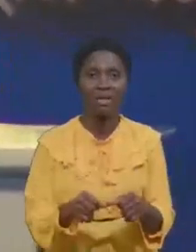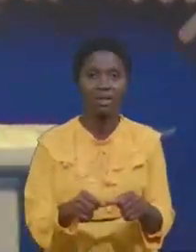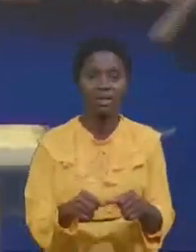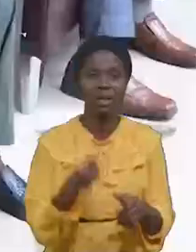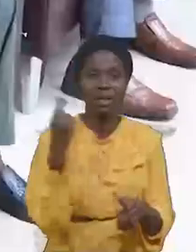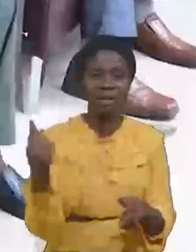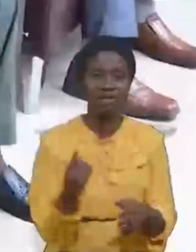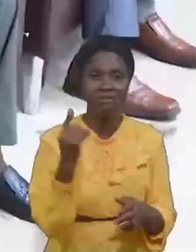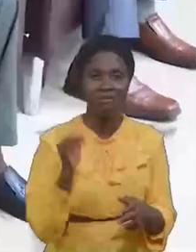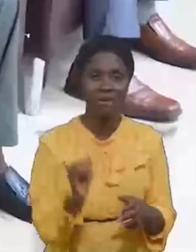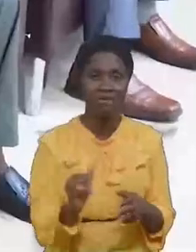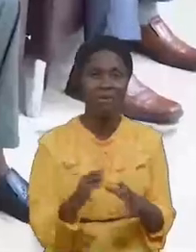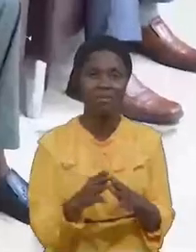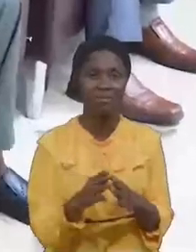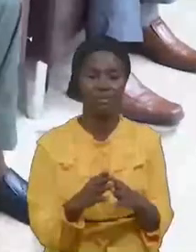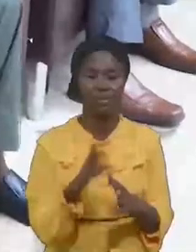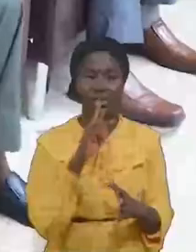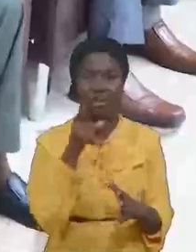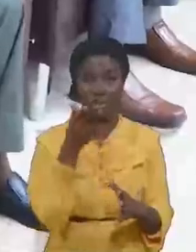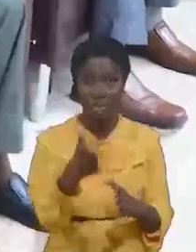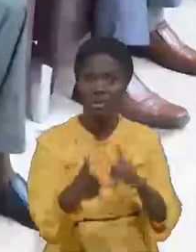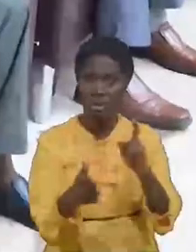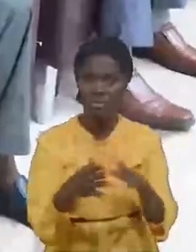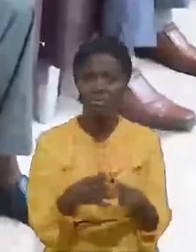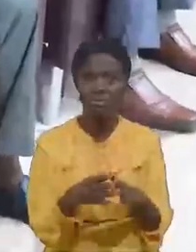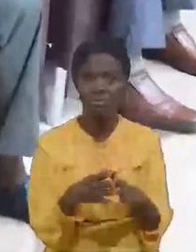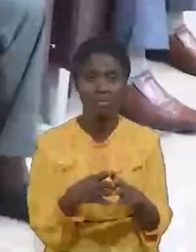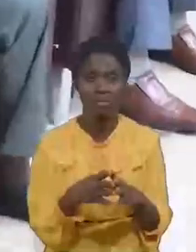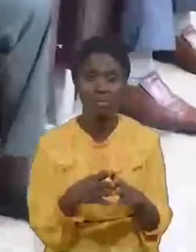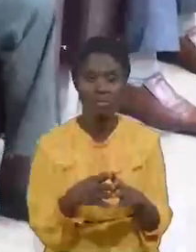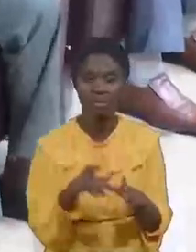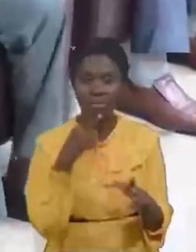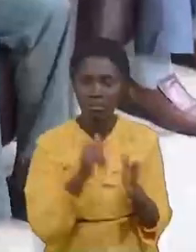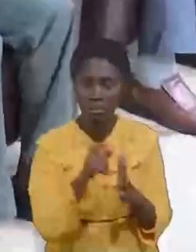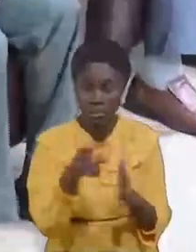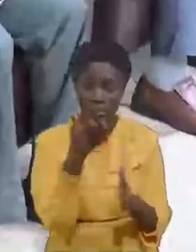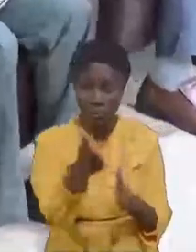Dieu. Vous êtes là? Je dis, vous êtes là?